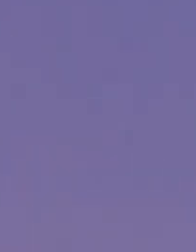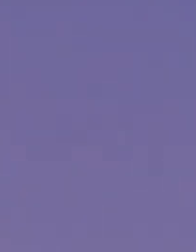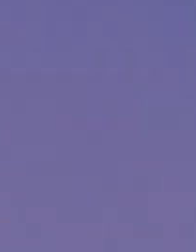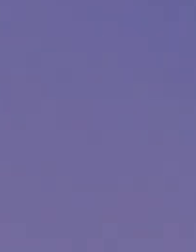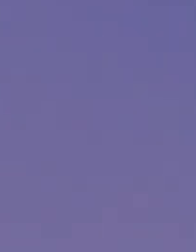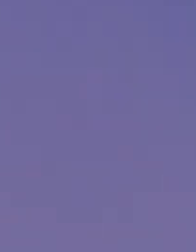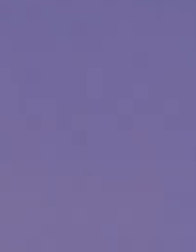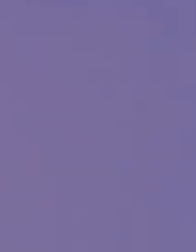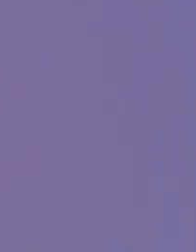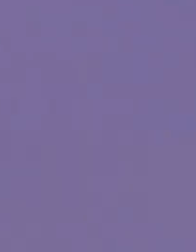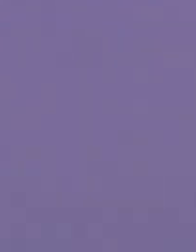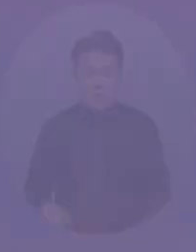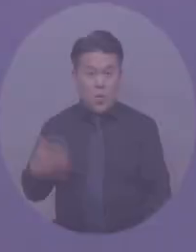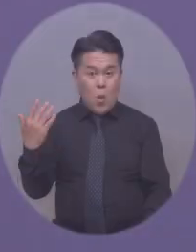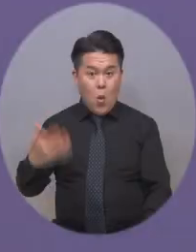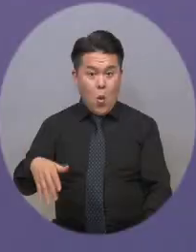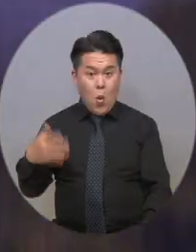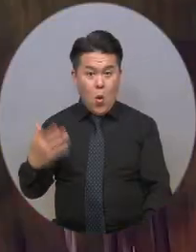나이스!